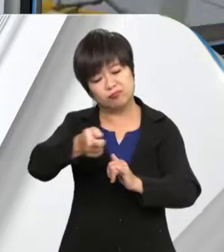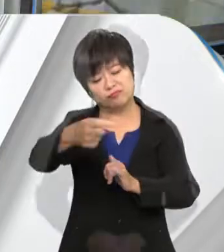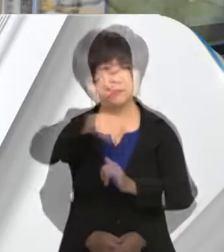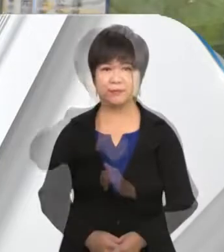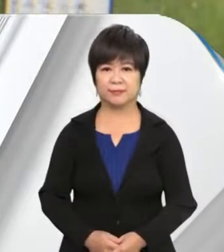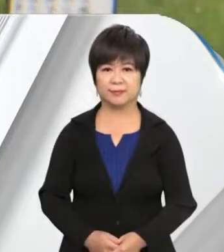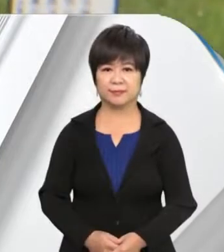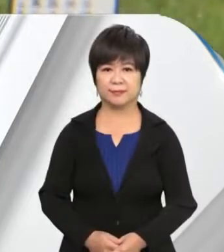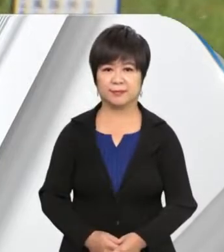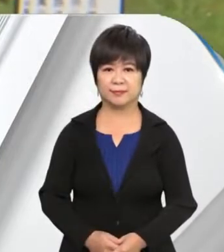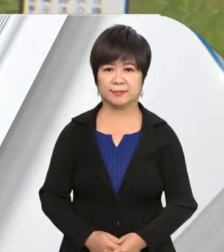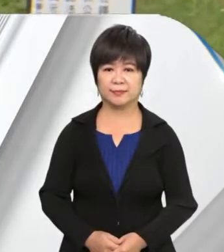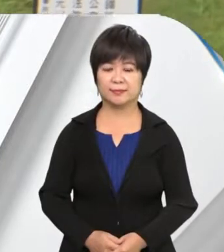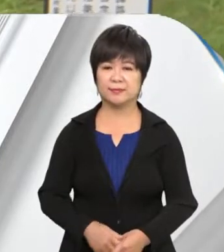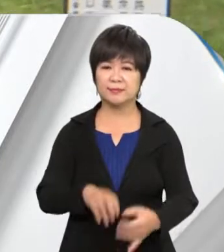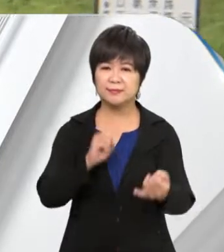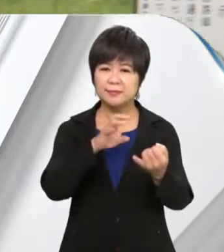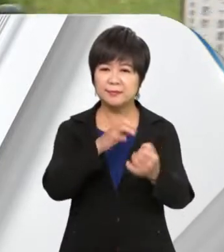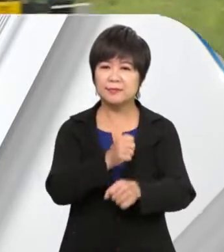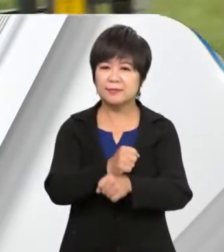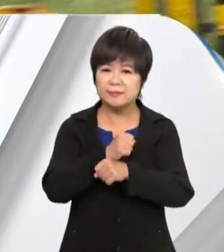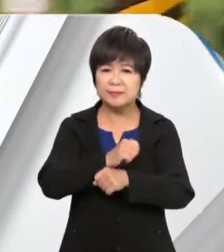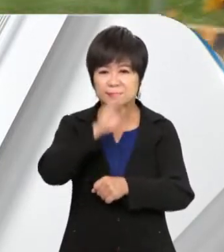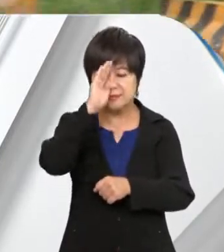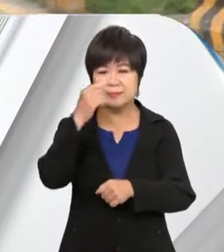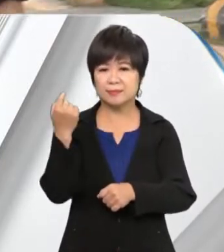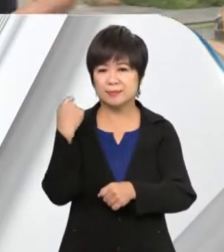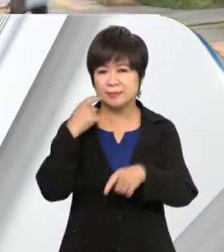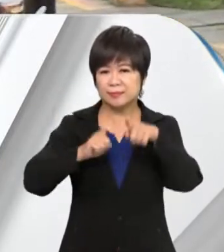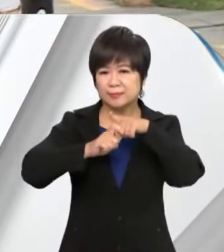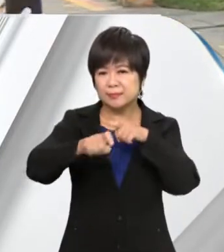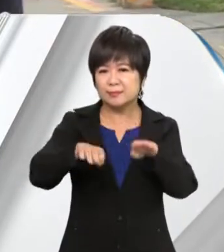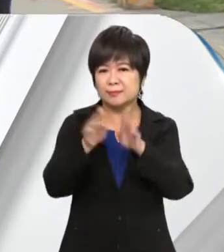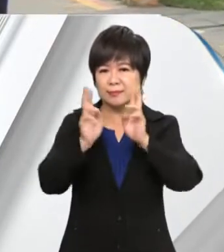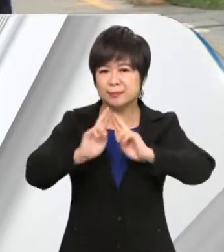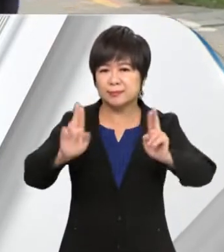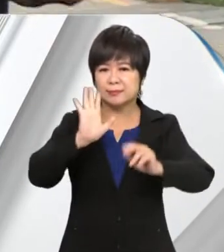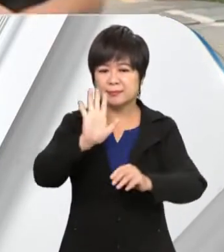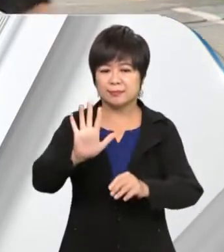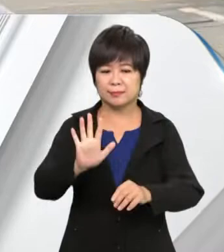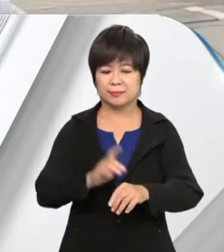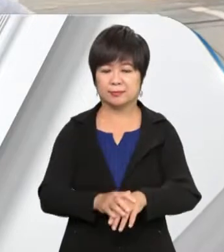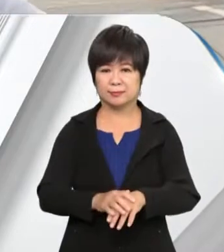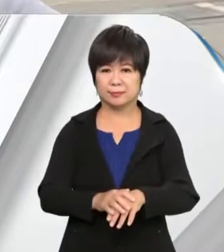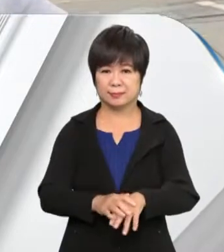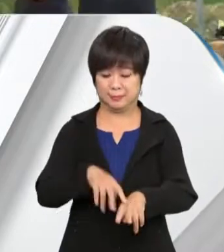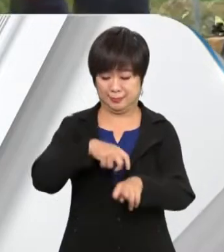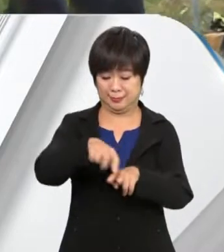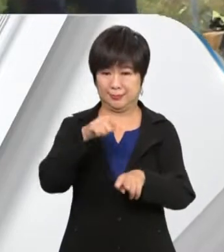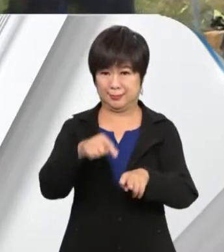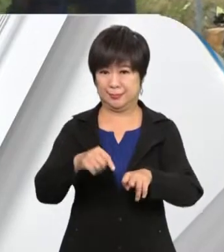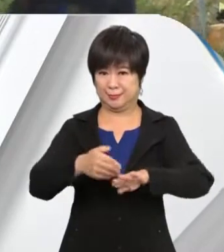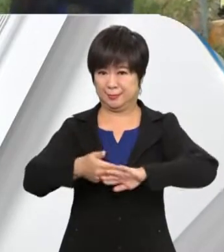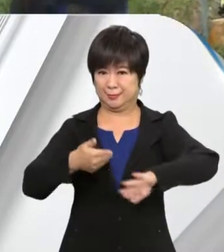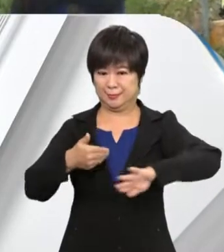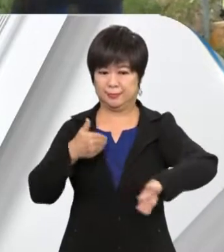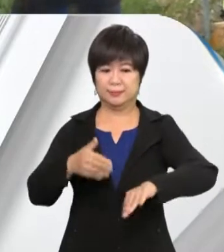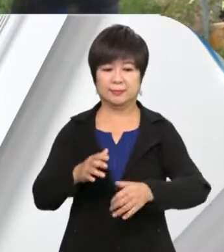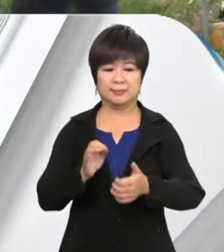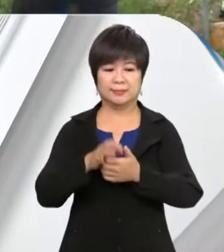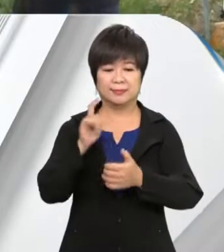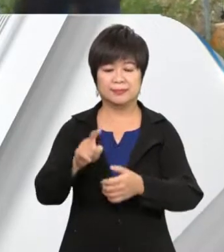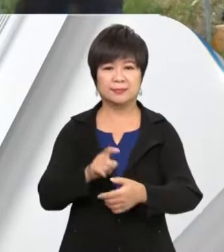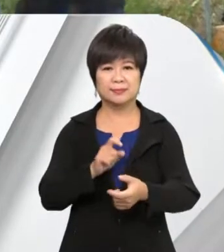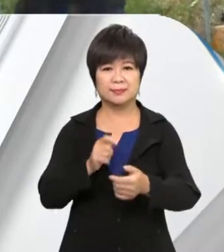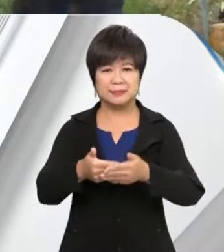了一篇。 小姐，不好意思哈，昨天铁路电梯那个通电而已哈，不要在铁轨下。 好青年今天银河摩